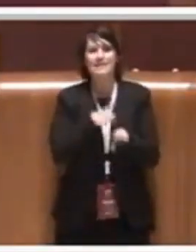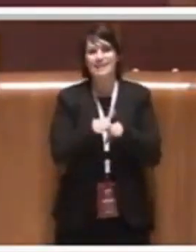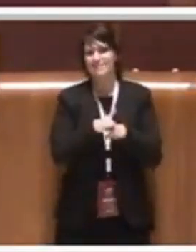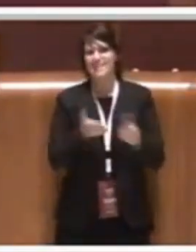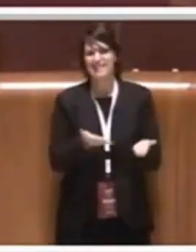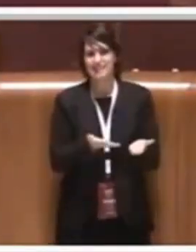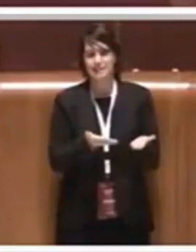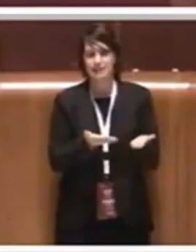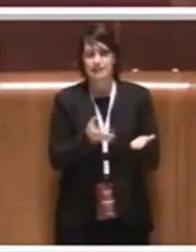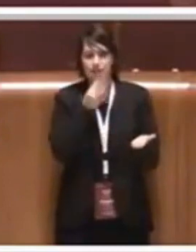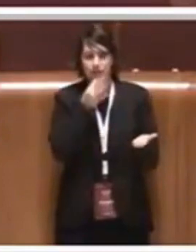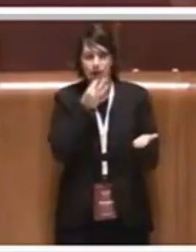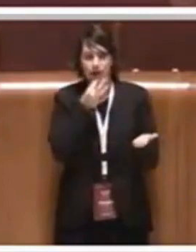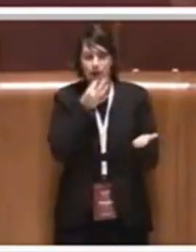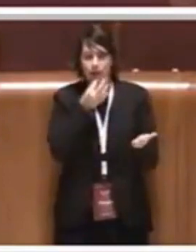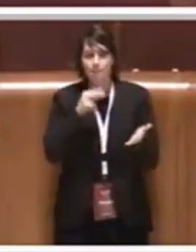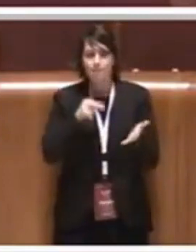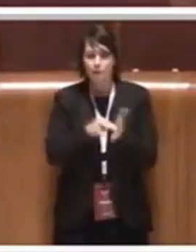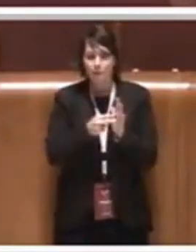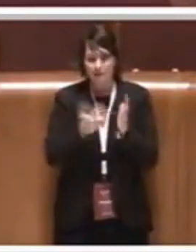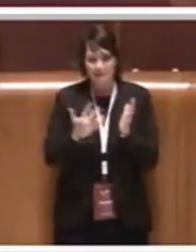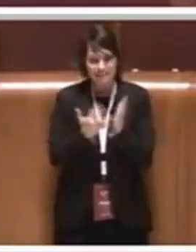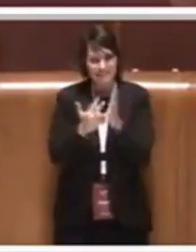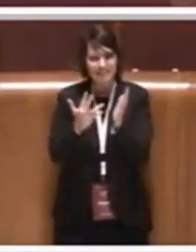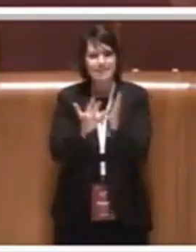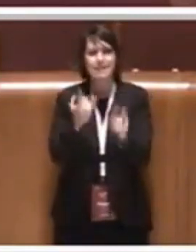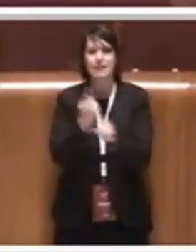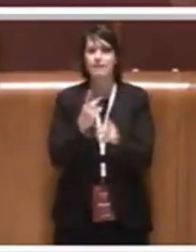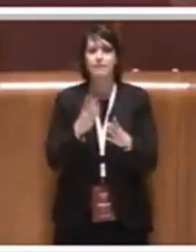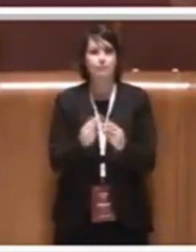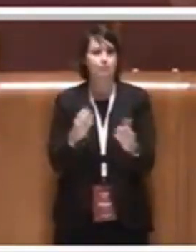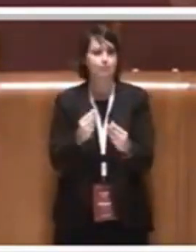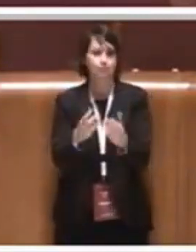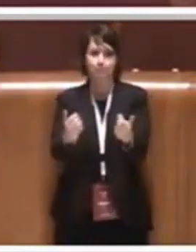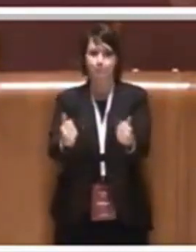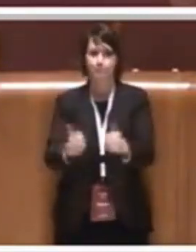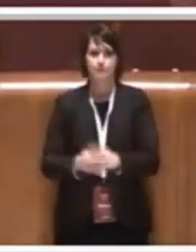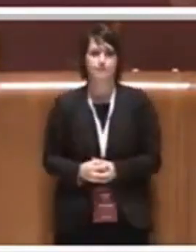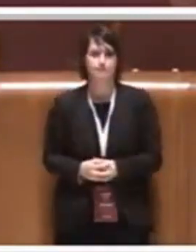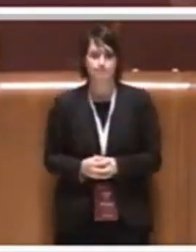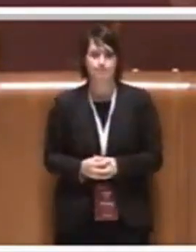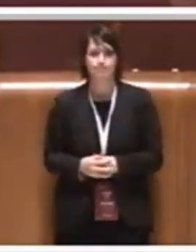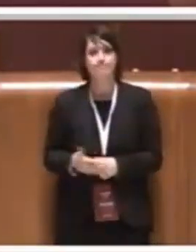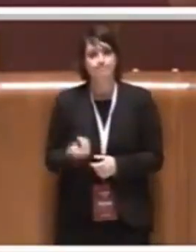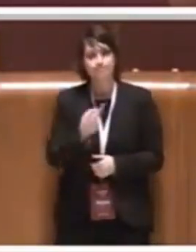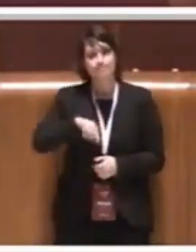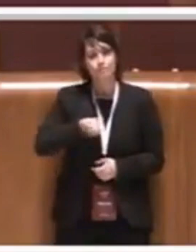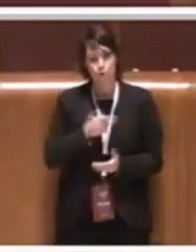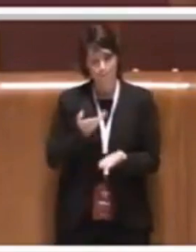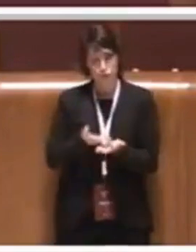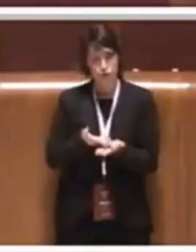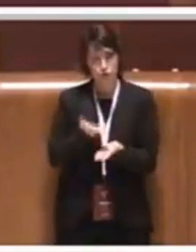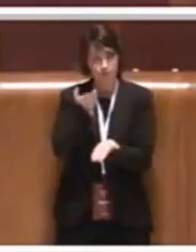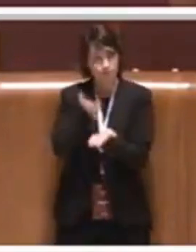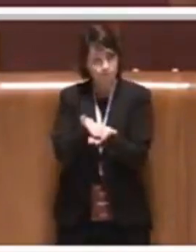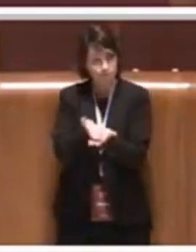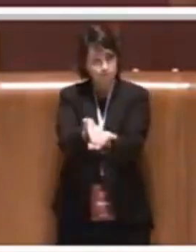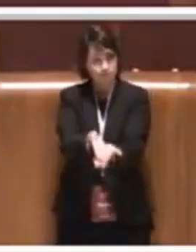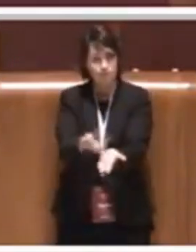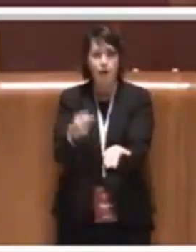tutte queste criticità. Pertanto abbiamo proposto attraverso questa mozione